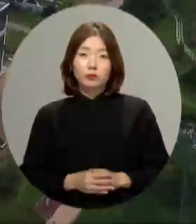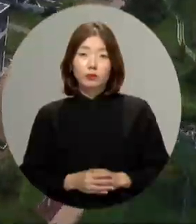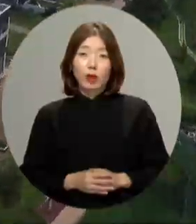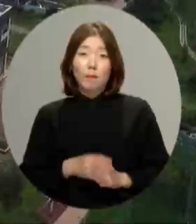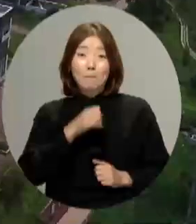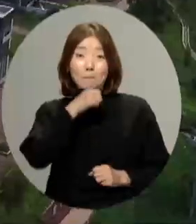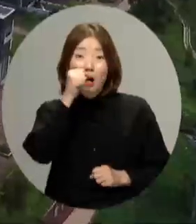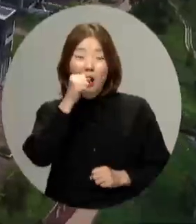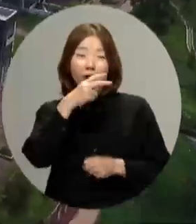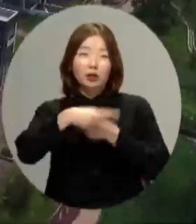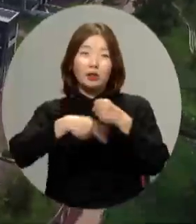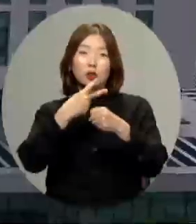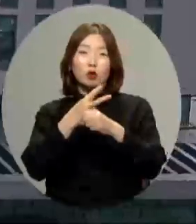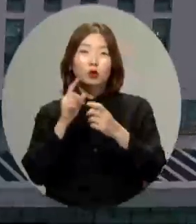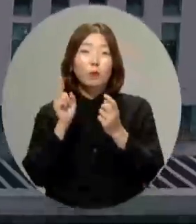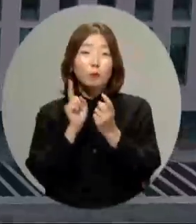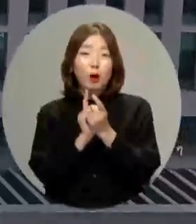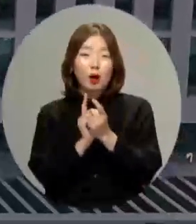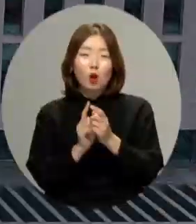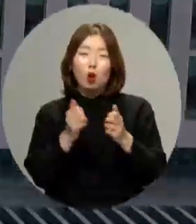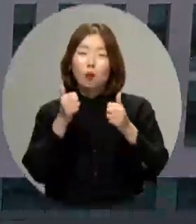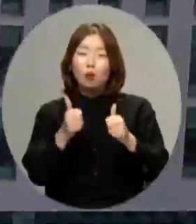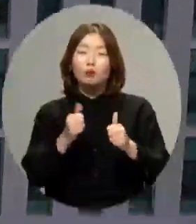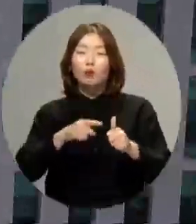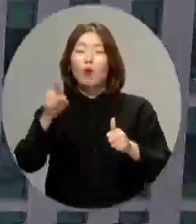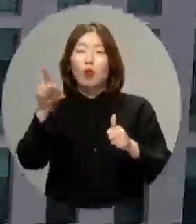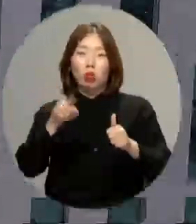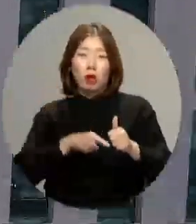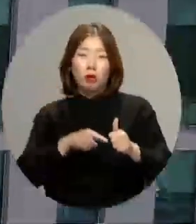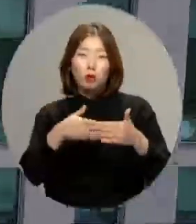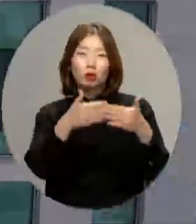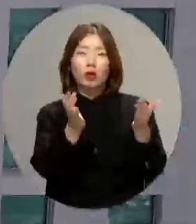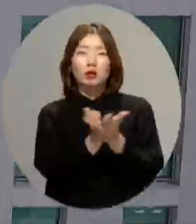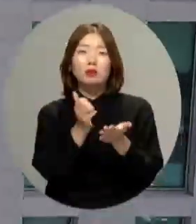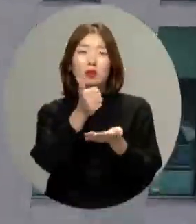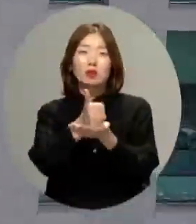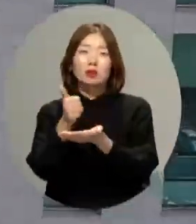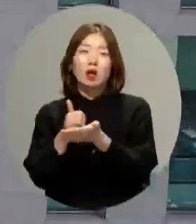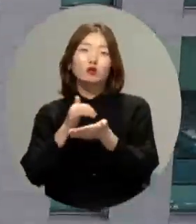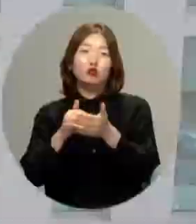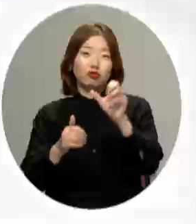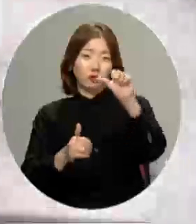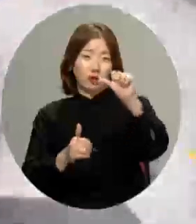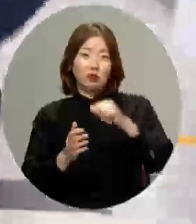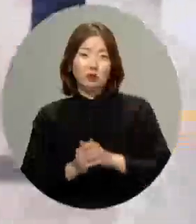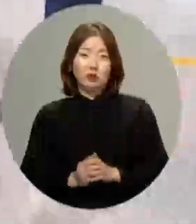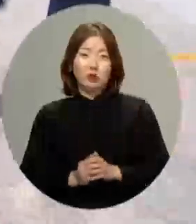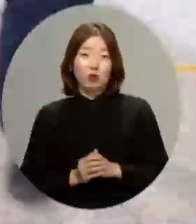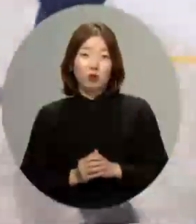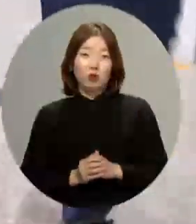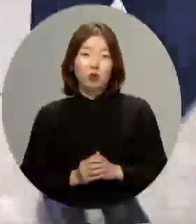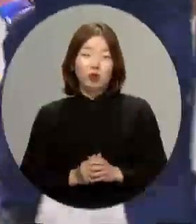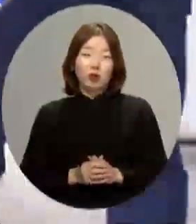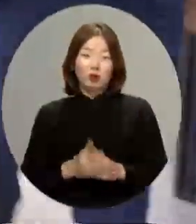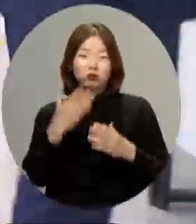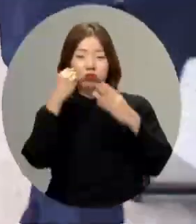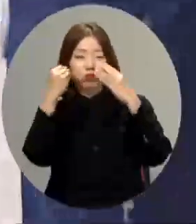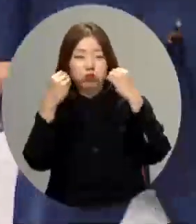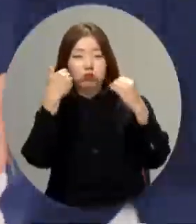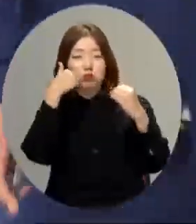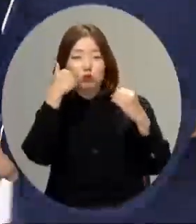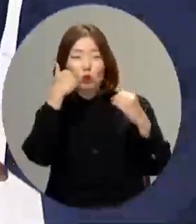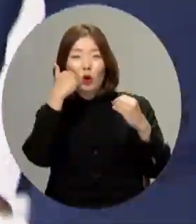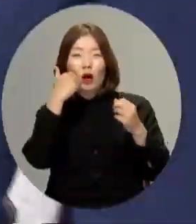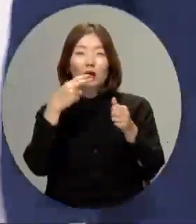당선 2년 차에 접어들고도 올해 법정을 들락날락했던 도내 단체장은 모두 5명. 단연 세간의 이목을 끄는 이는